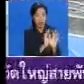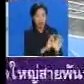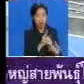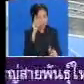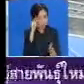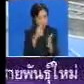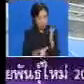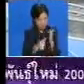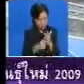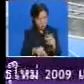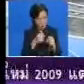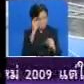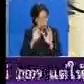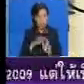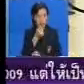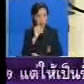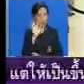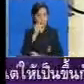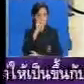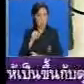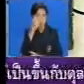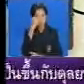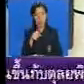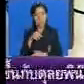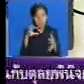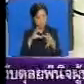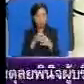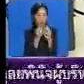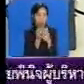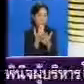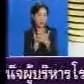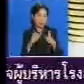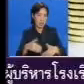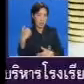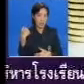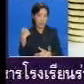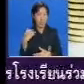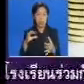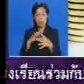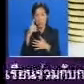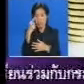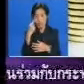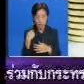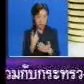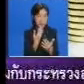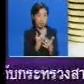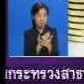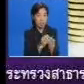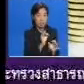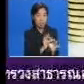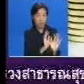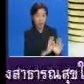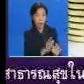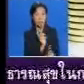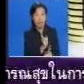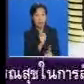อัตราร้อยละ15นะครับเพราะว่าถือว่าเป็นเงินได้ด้วยนะฮะอันนี้ก็คือพูดในส่วนของผู้ที่มีบัญชีฝากประจำนะฮะเพราะออมทรัพย์นั้นถูกยกเ